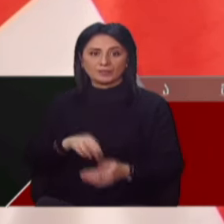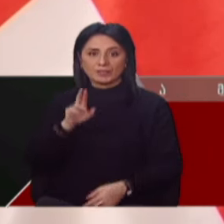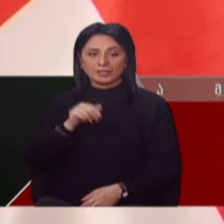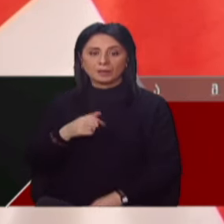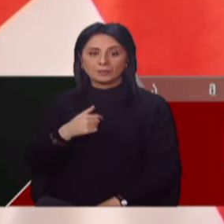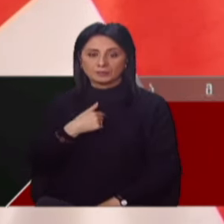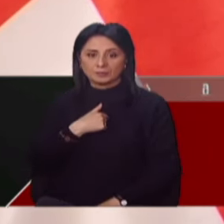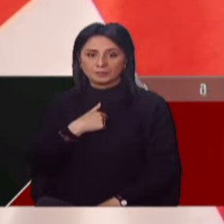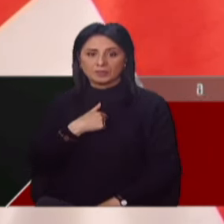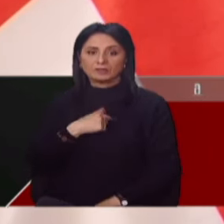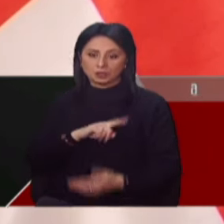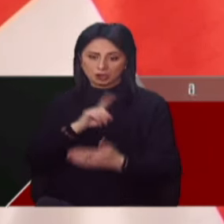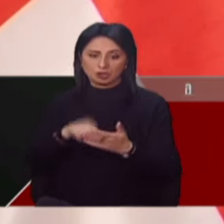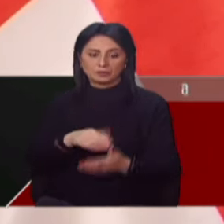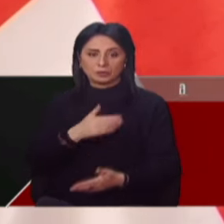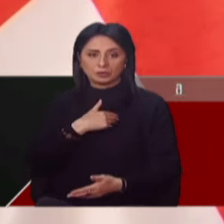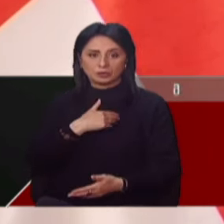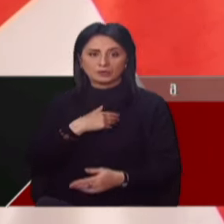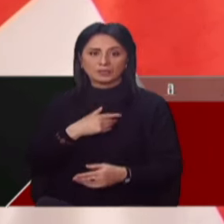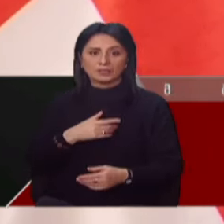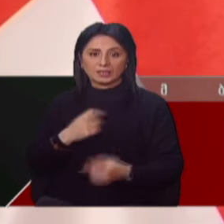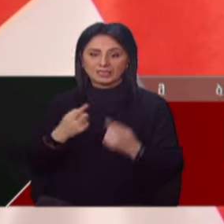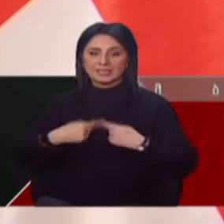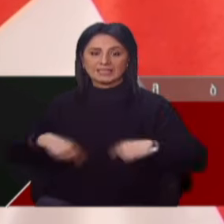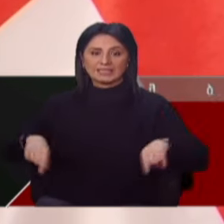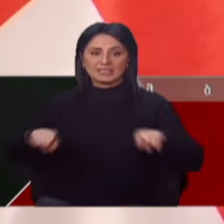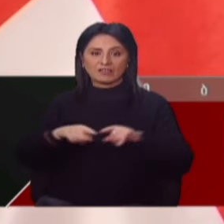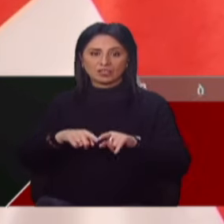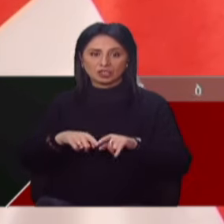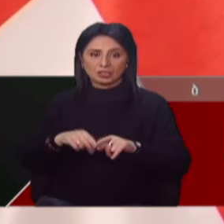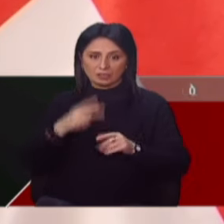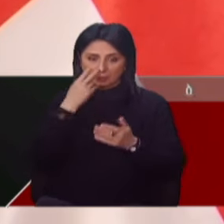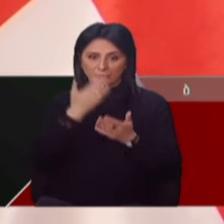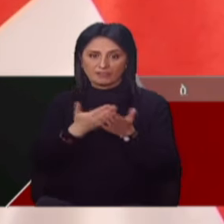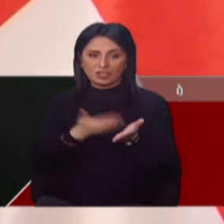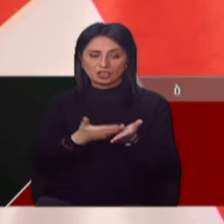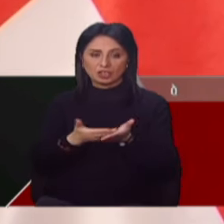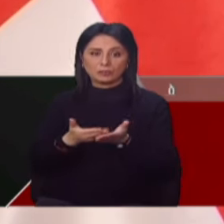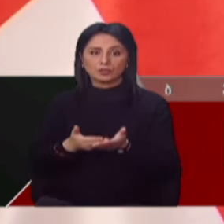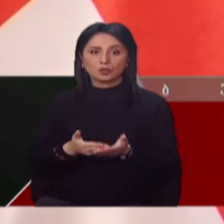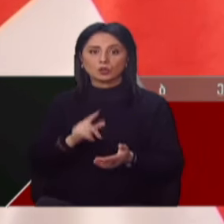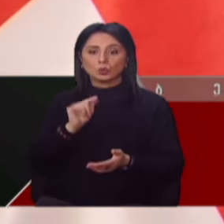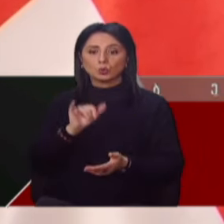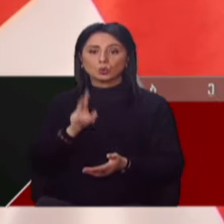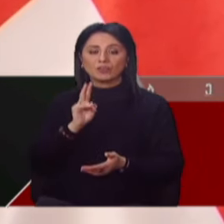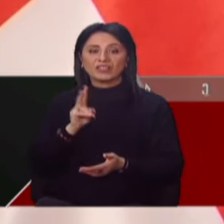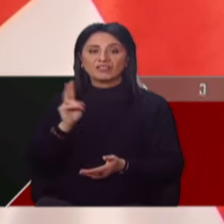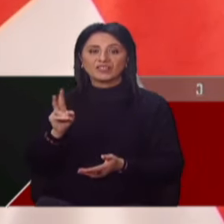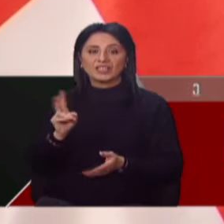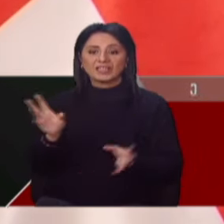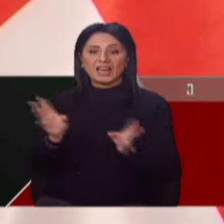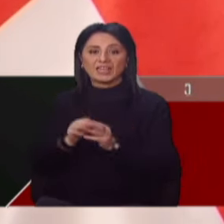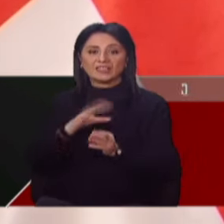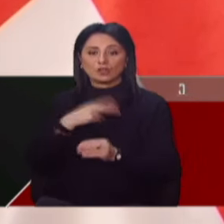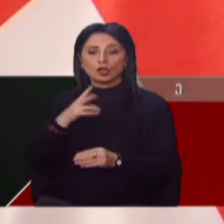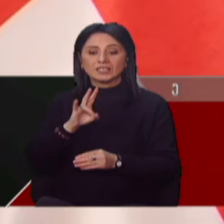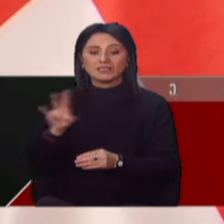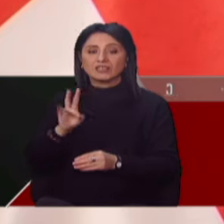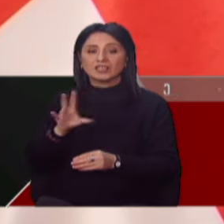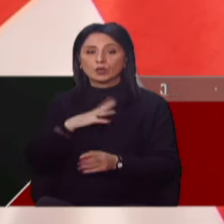მე დავსვავდი შეკითხვას და საზოგადოებას მიმანიშნებდი, თუ ვინდა ვინ იყვნენ ერთად 20